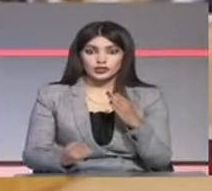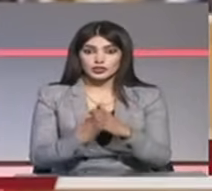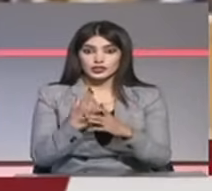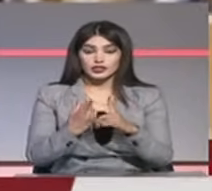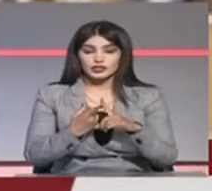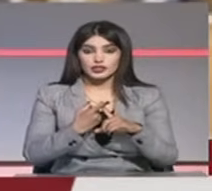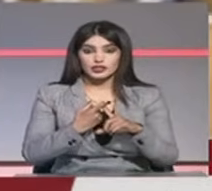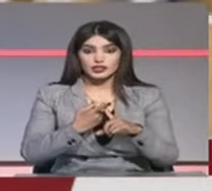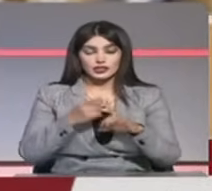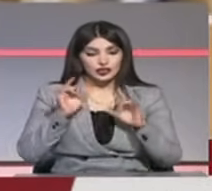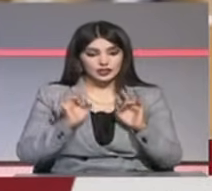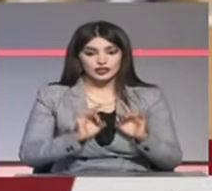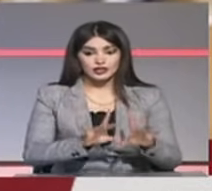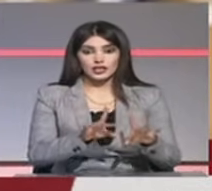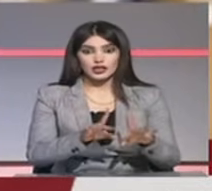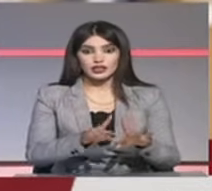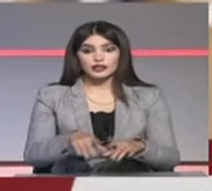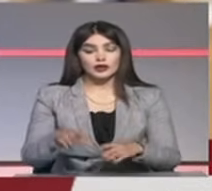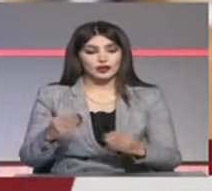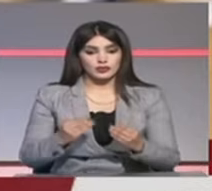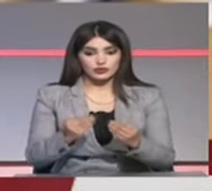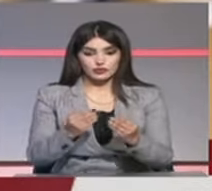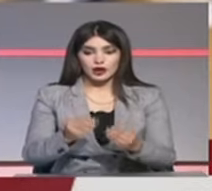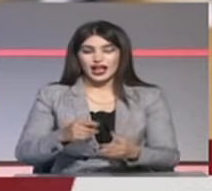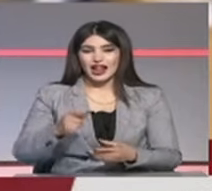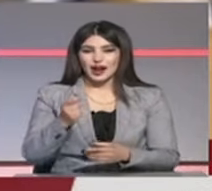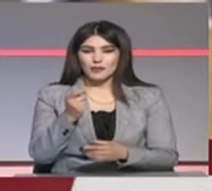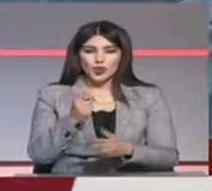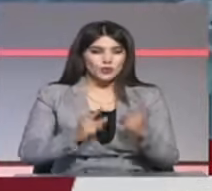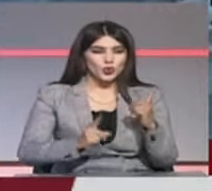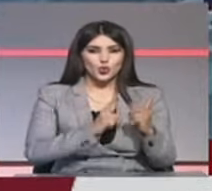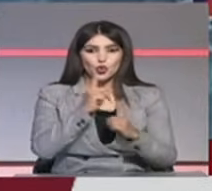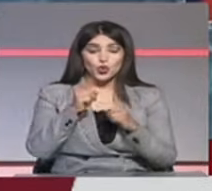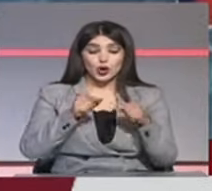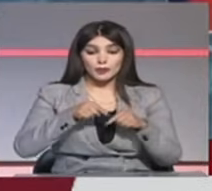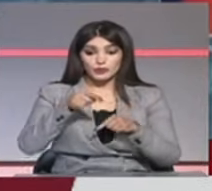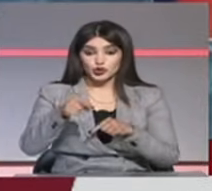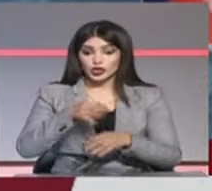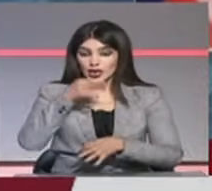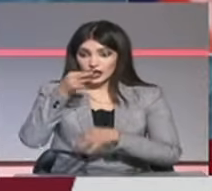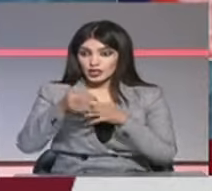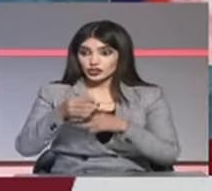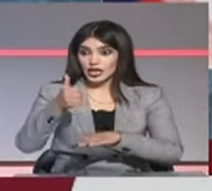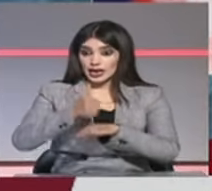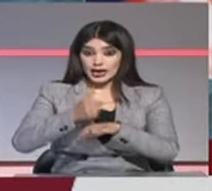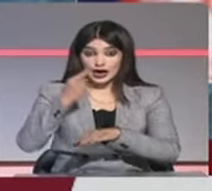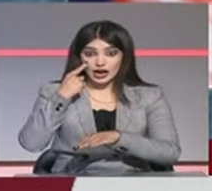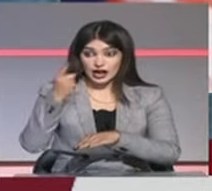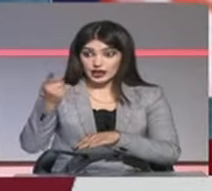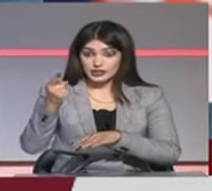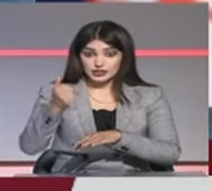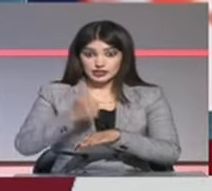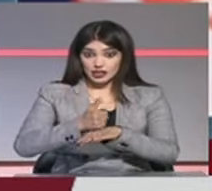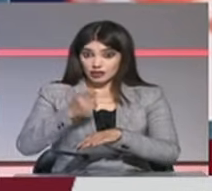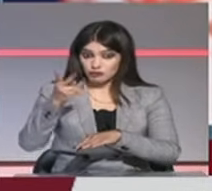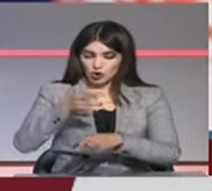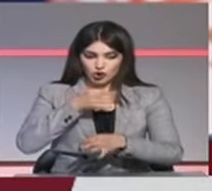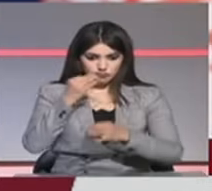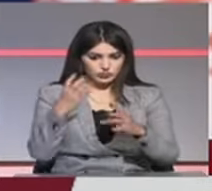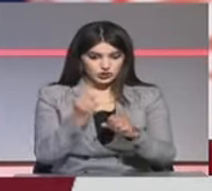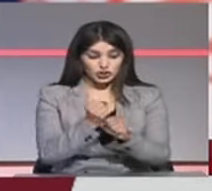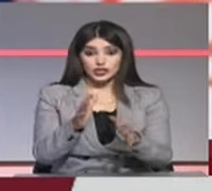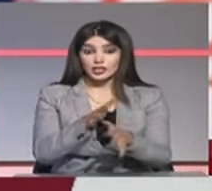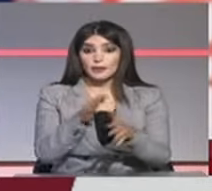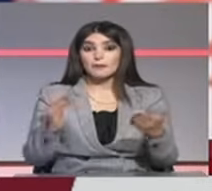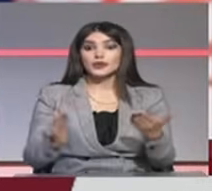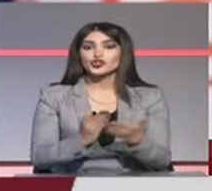الطرد المركزيه المواجهه لتخصيب اليورانيوم في خطوه وصفها الرئيس حسن روحاني بالانجاز الكبير في المشاريع